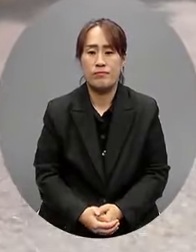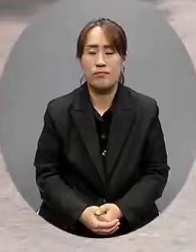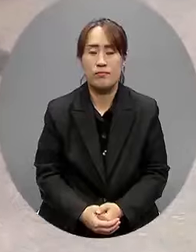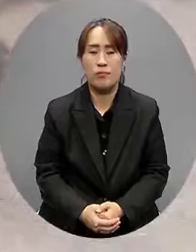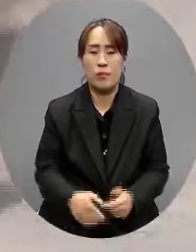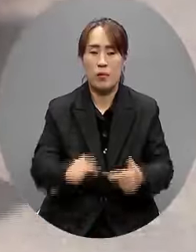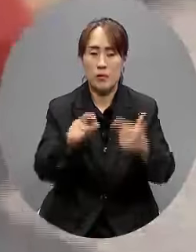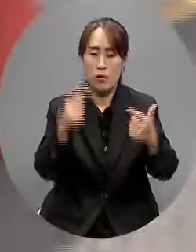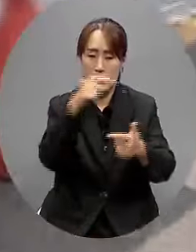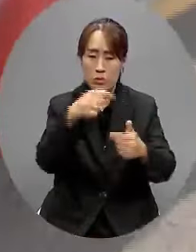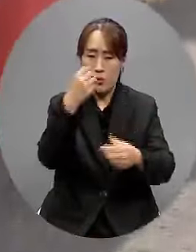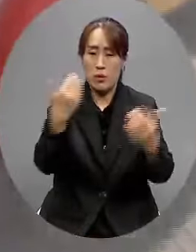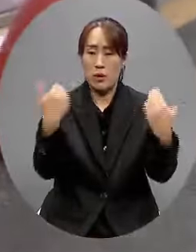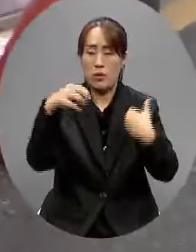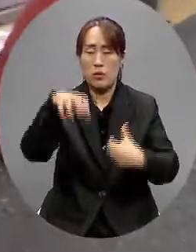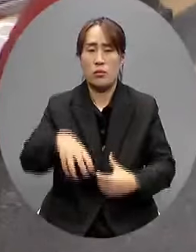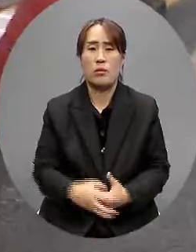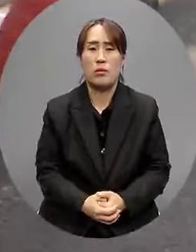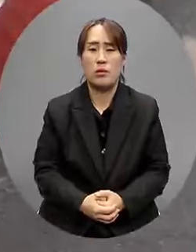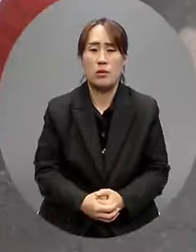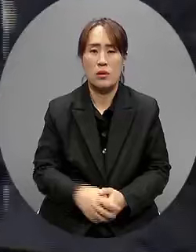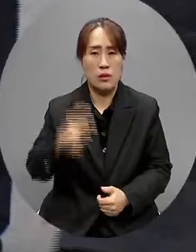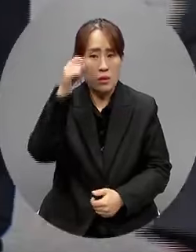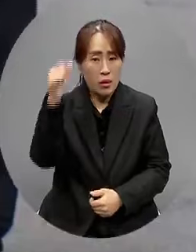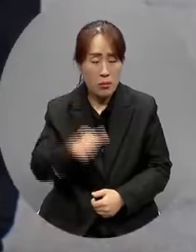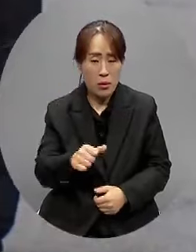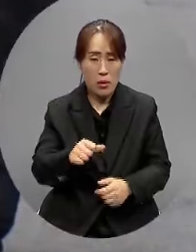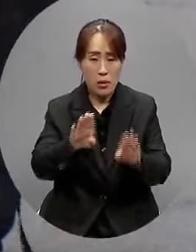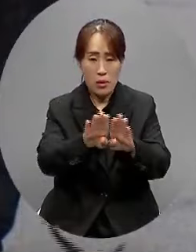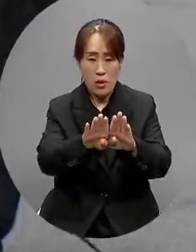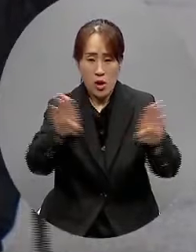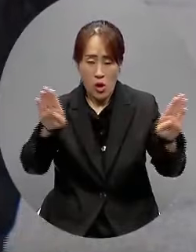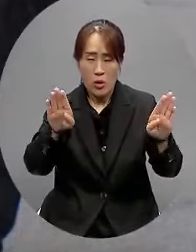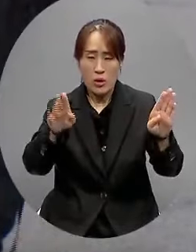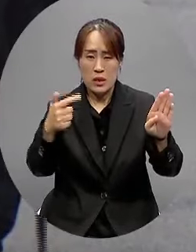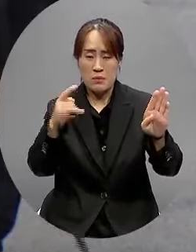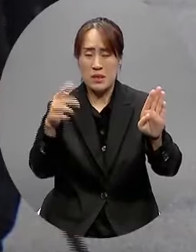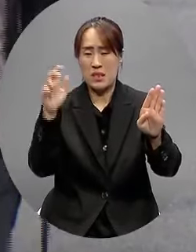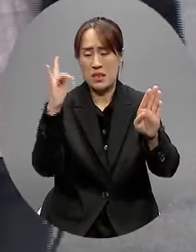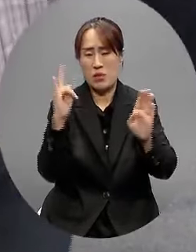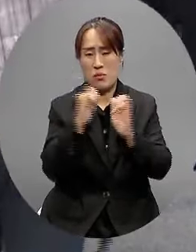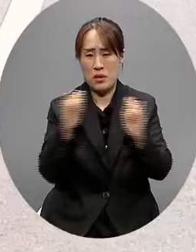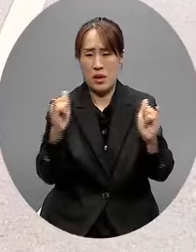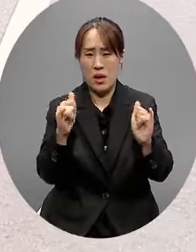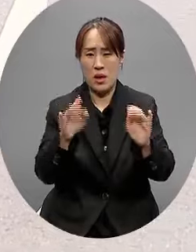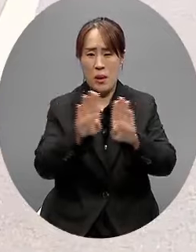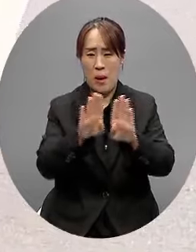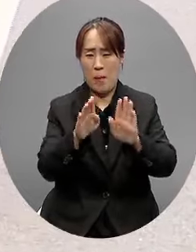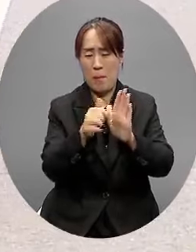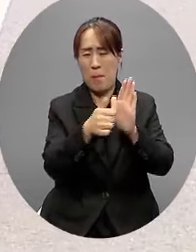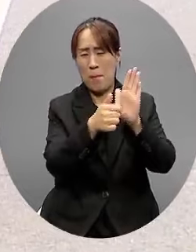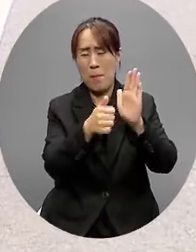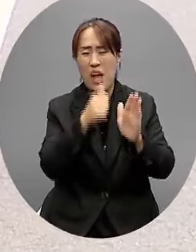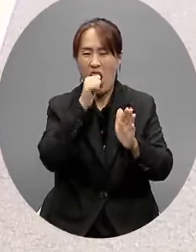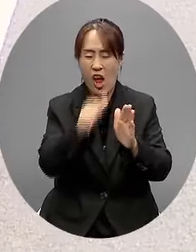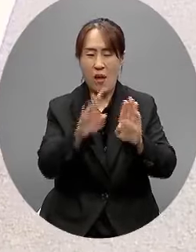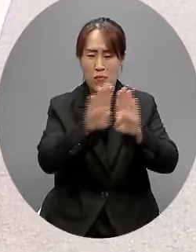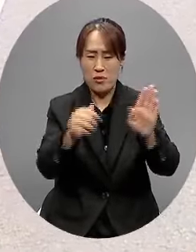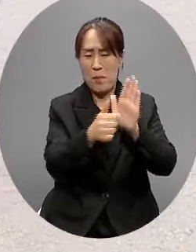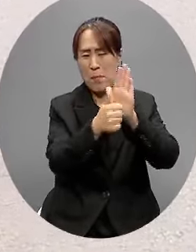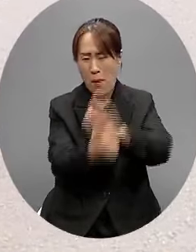지난 6월 청주의 한 고등학교. 새벽 시간 교문을 열던 70대 경비원이 넘어진 160kg 상당의